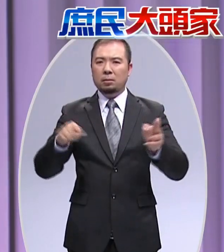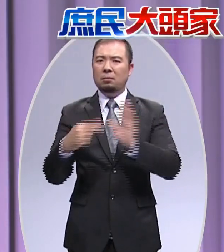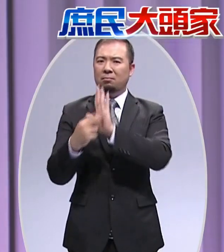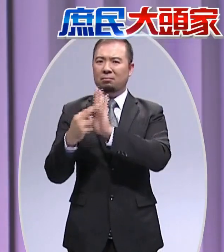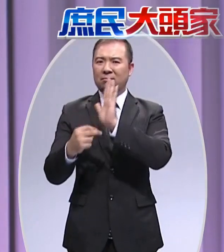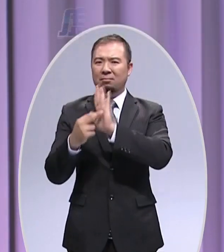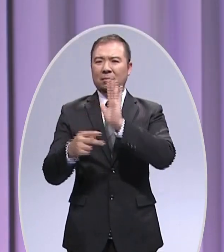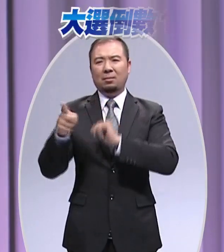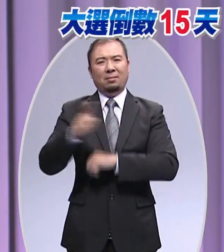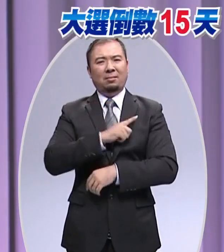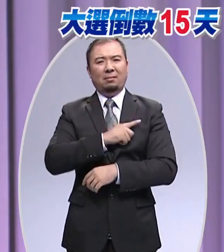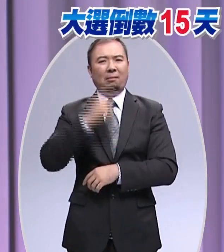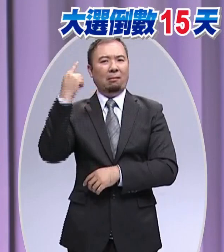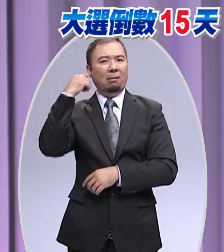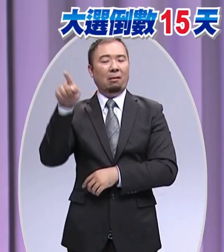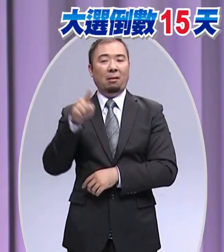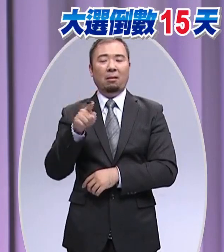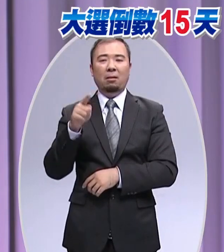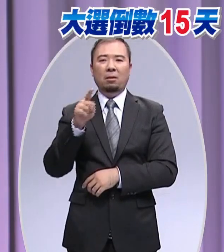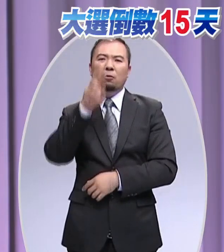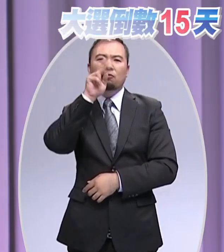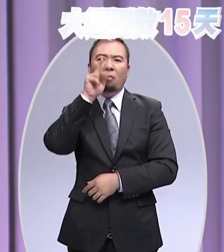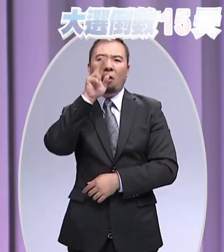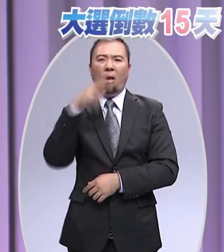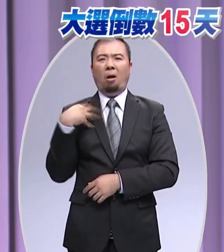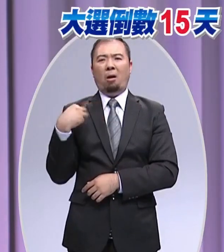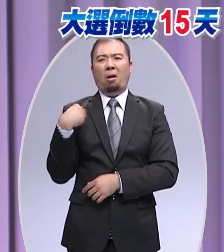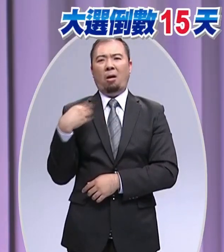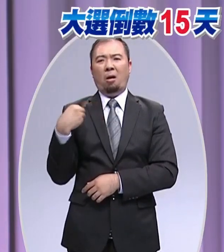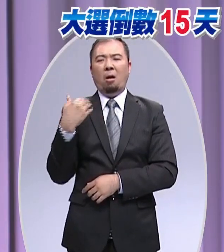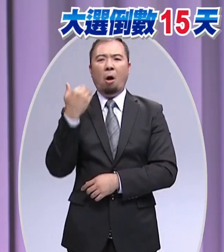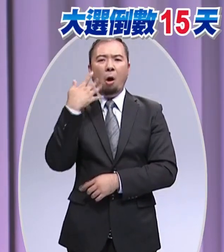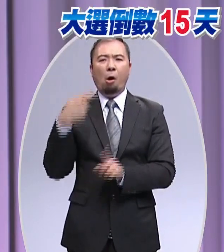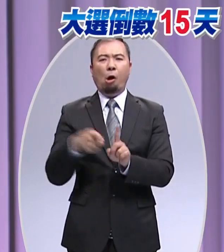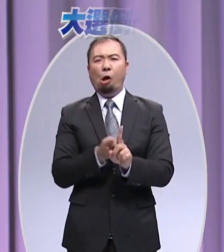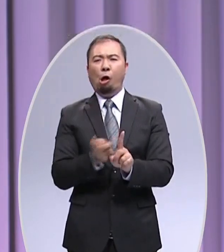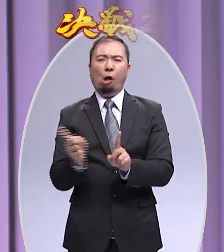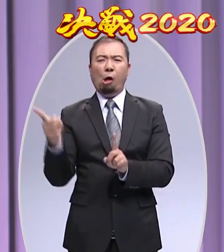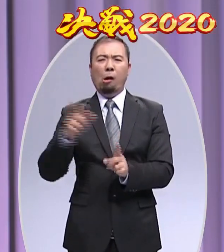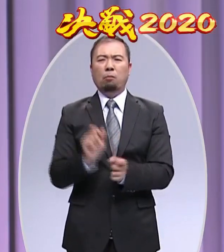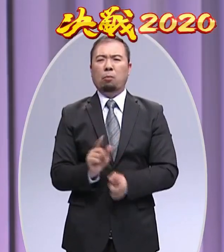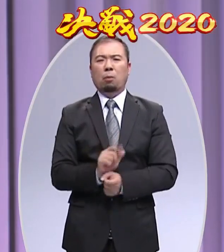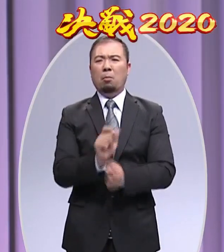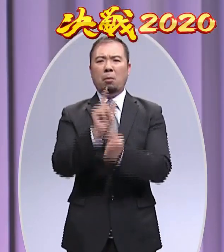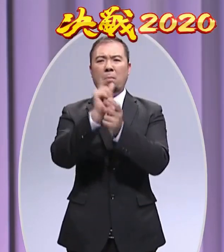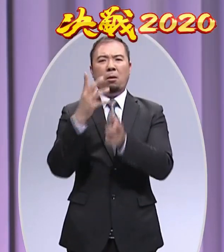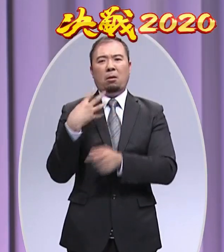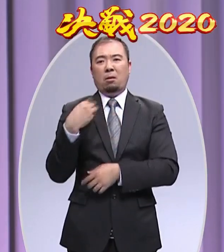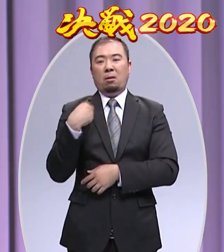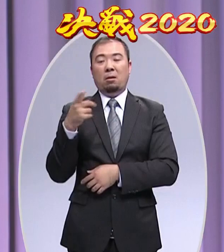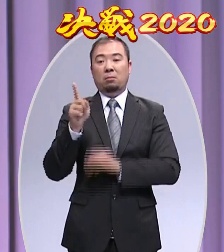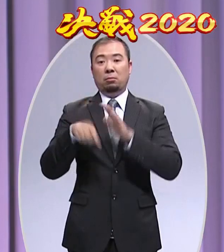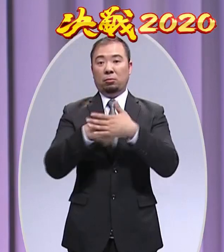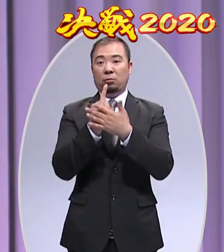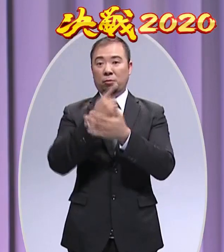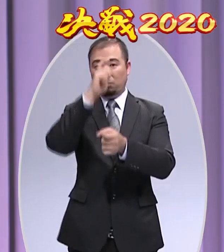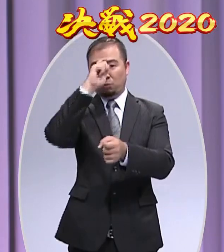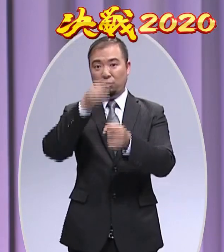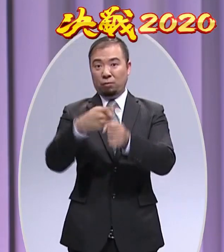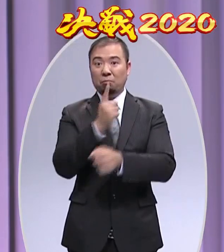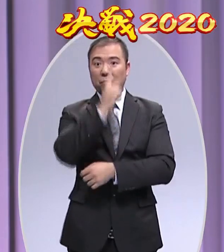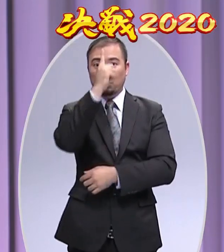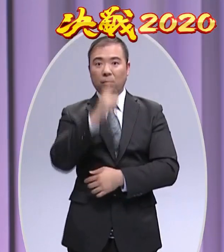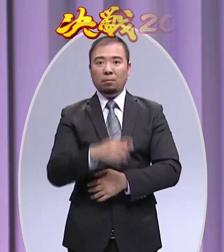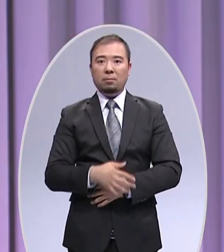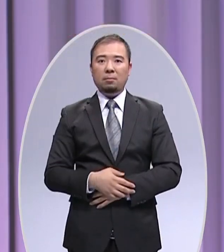你都没有听，讲错的还是继续讲错，讲歪的还是继续讲歪，你只有一个目的，就是你只